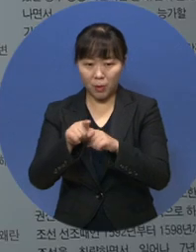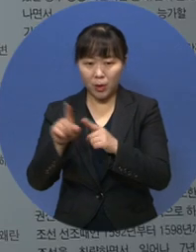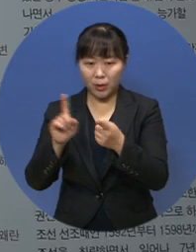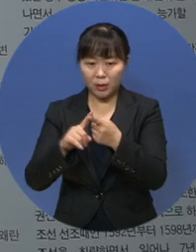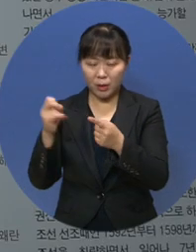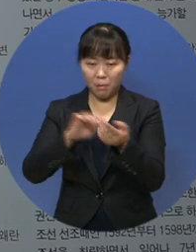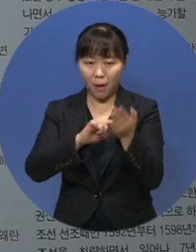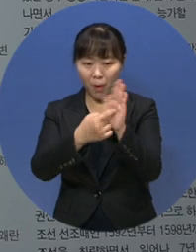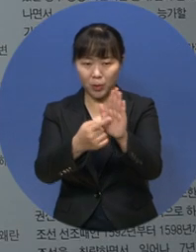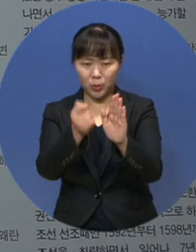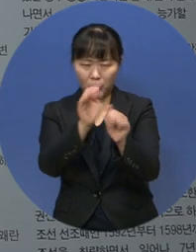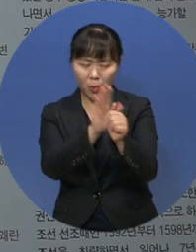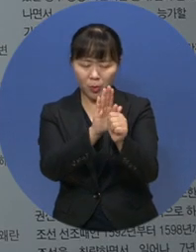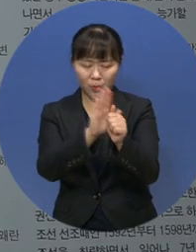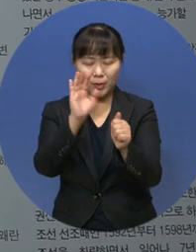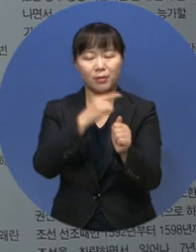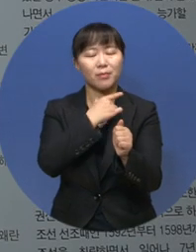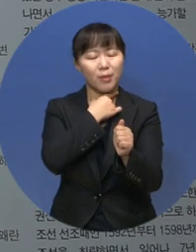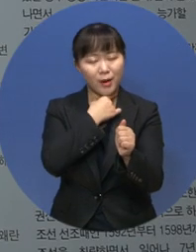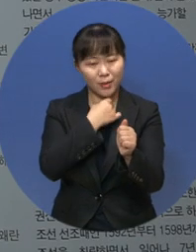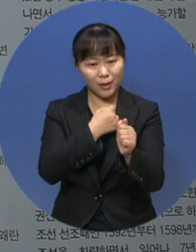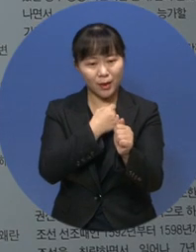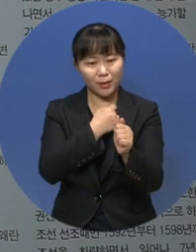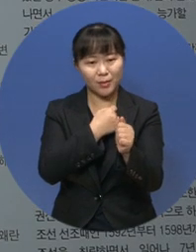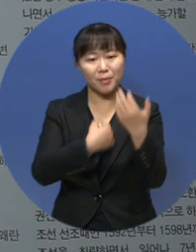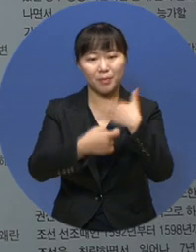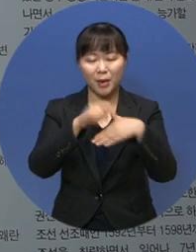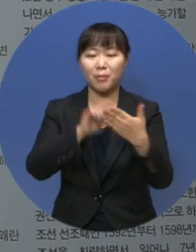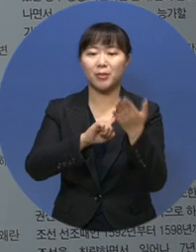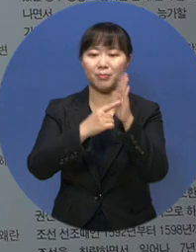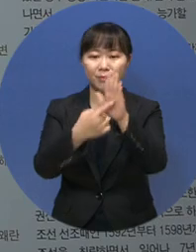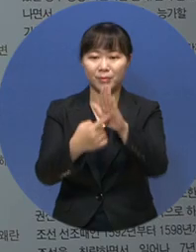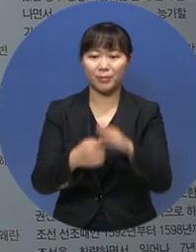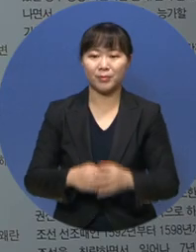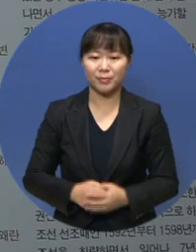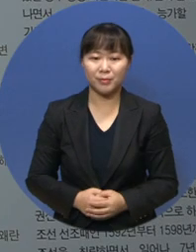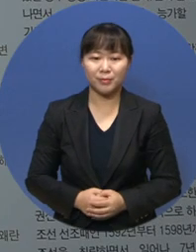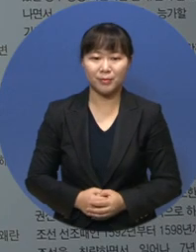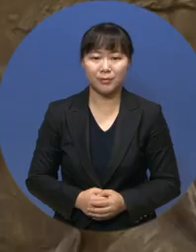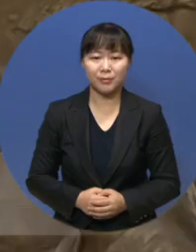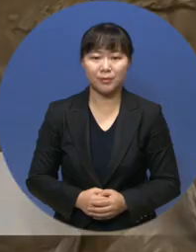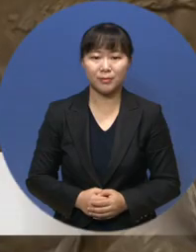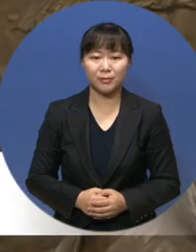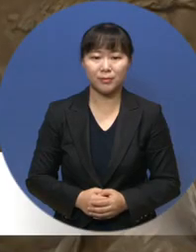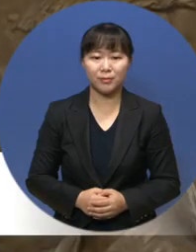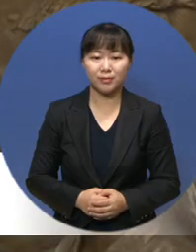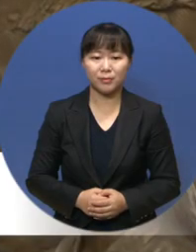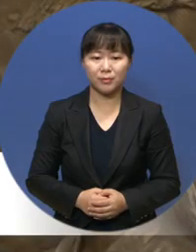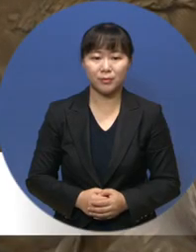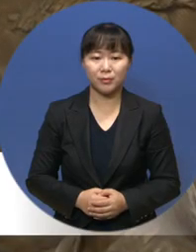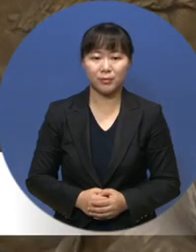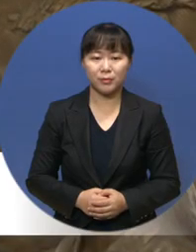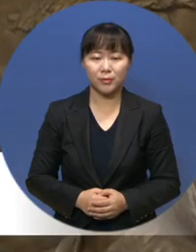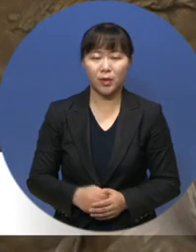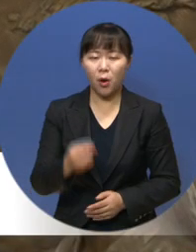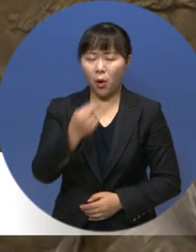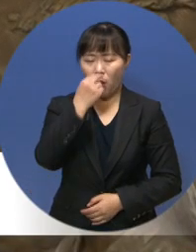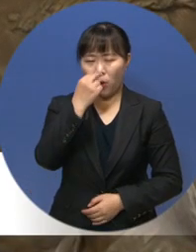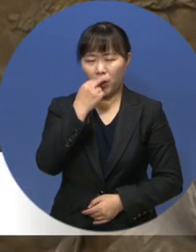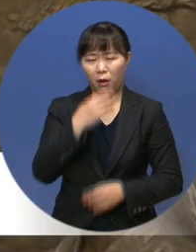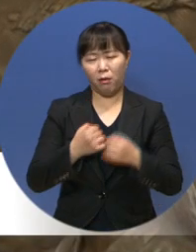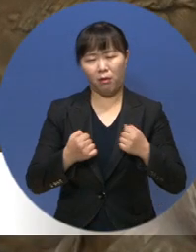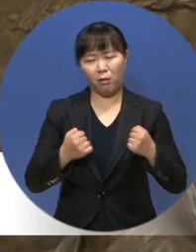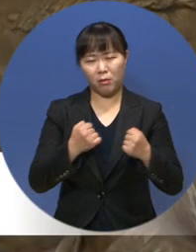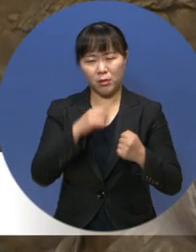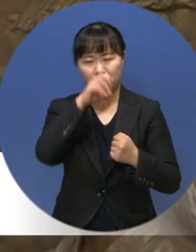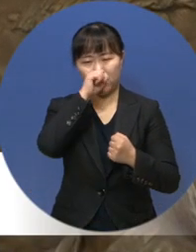재조명에도 작은 보탬이 됐으면 좋겠다는 속마음을 내비치기도 했습니다. 이건 이제 호기 관계로